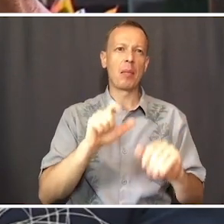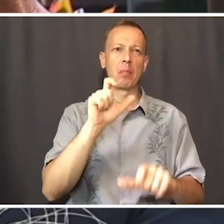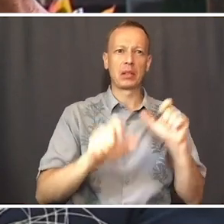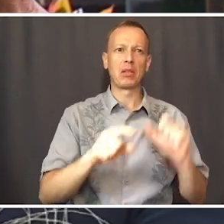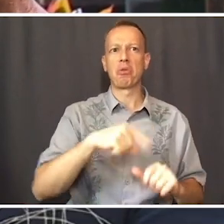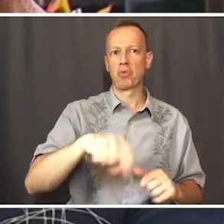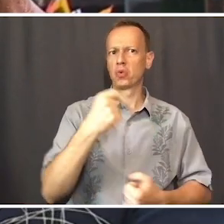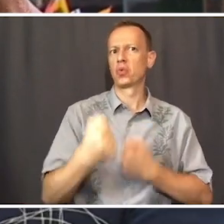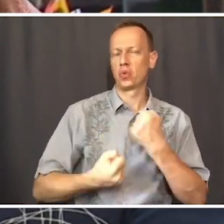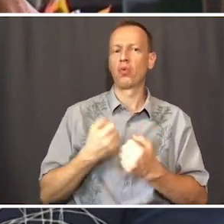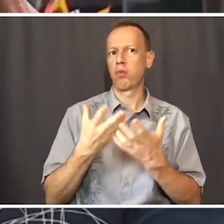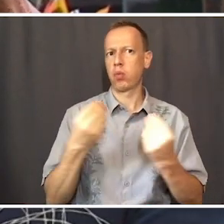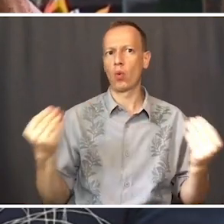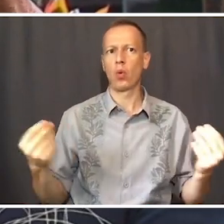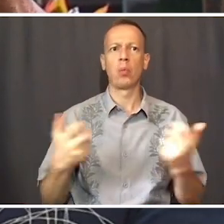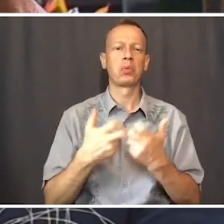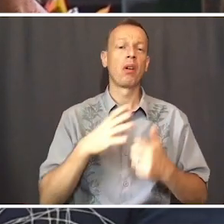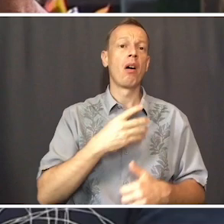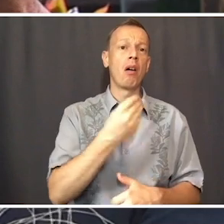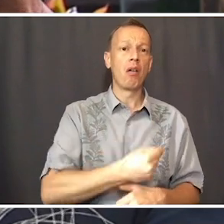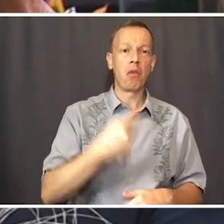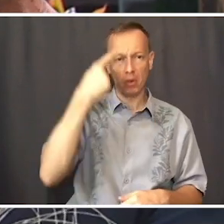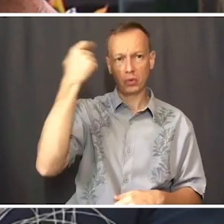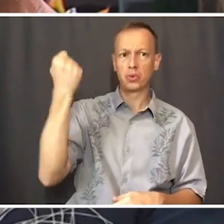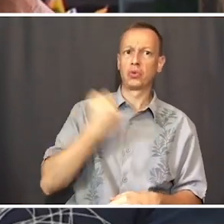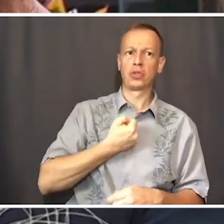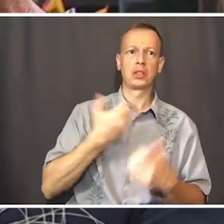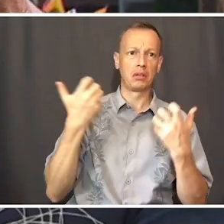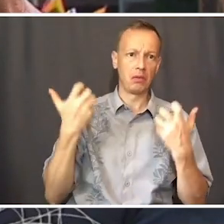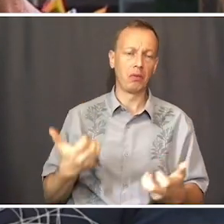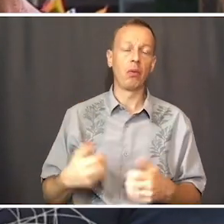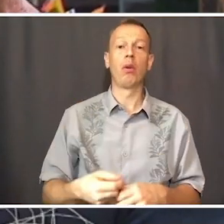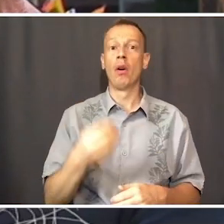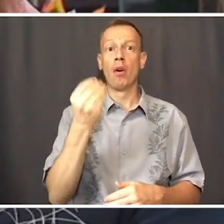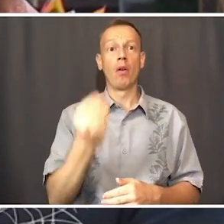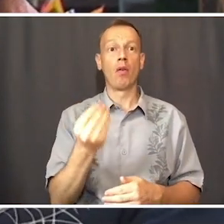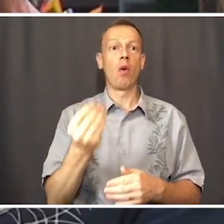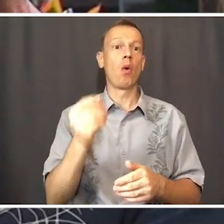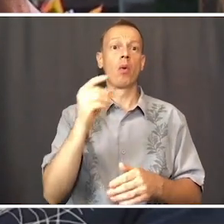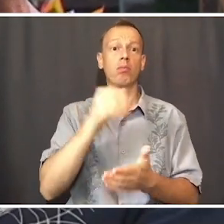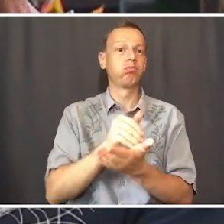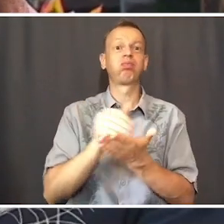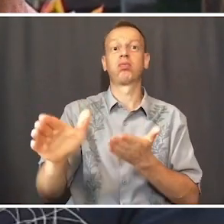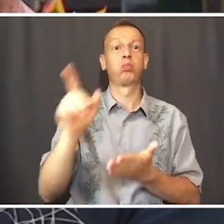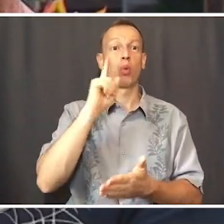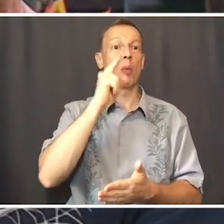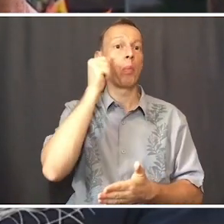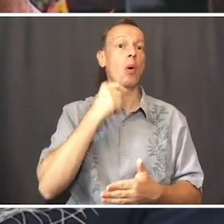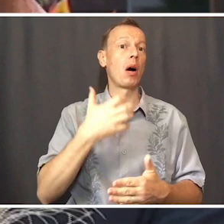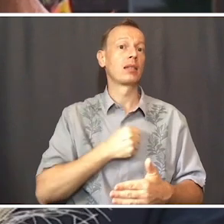enfants pensent à se suicider, des enfants sont à la rue parce que leurs parents ne les acceptent pas.